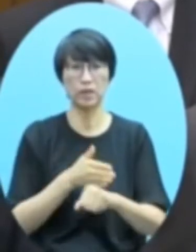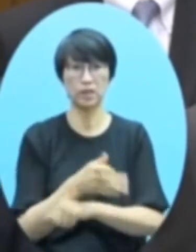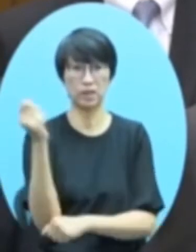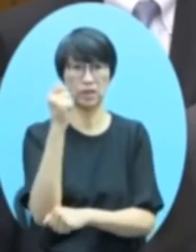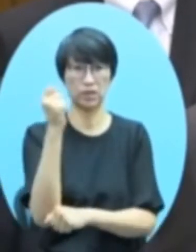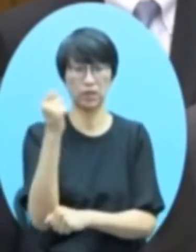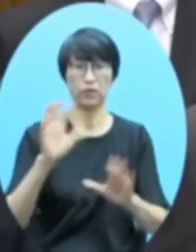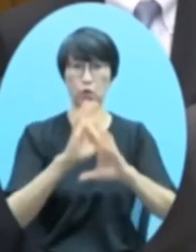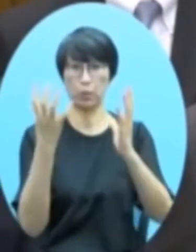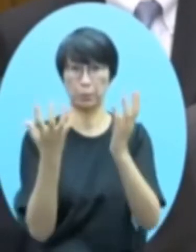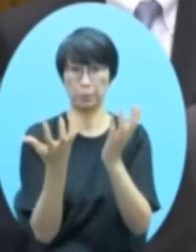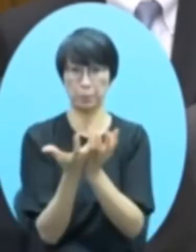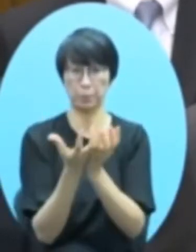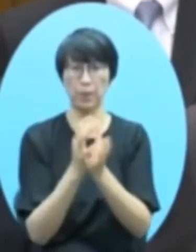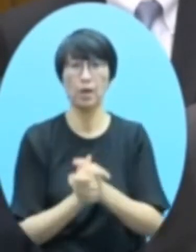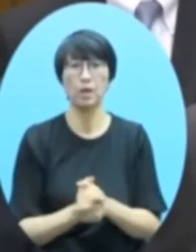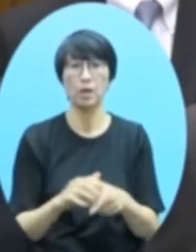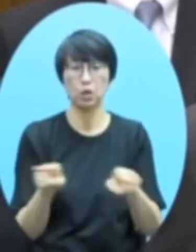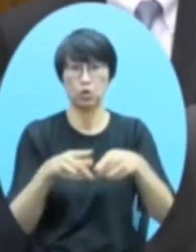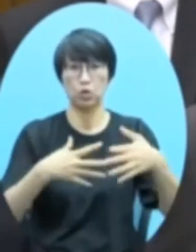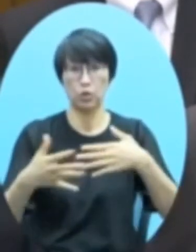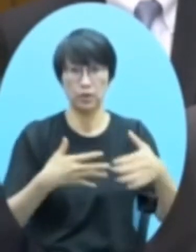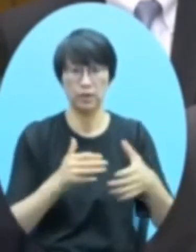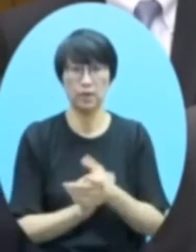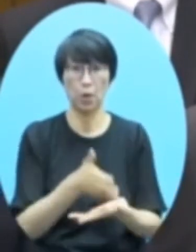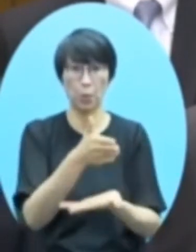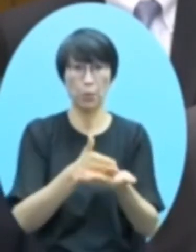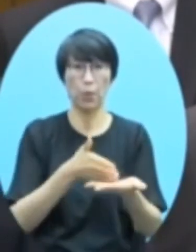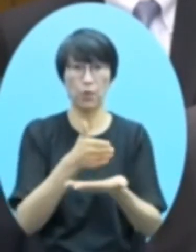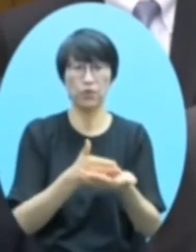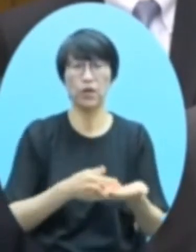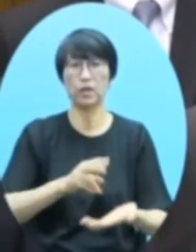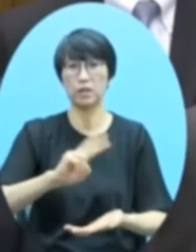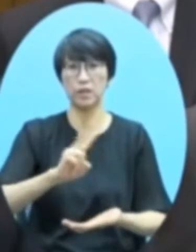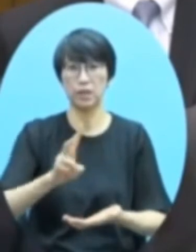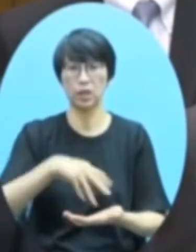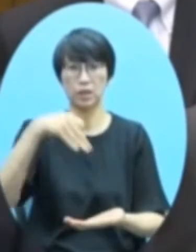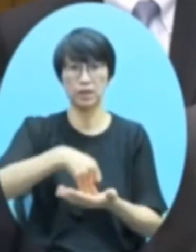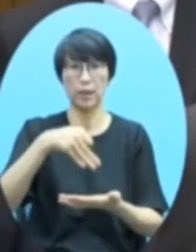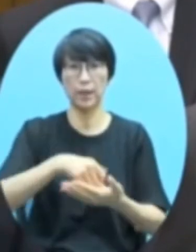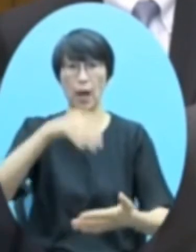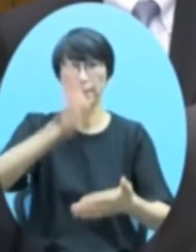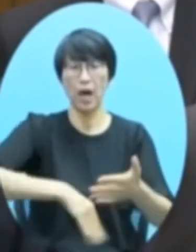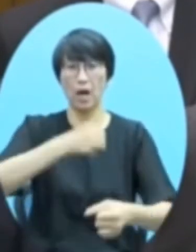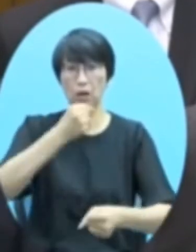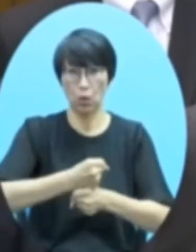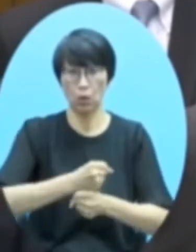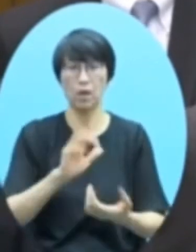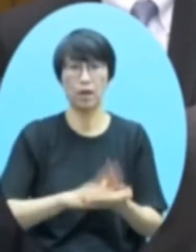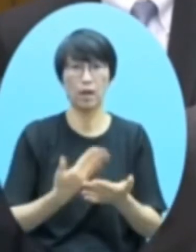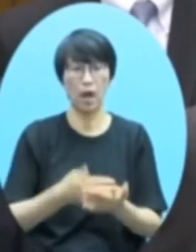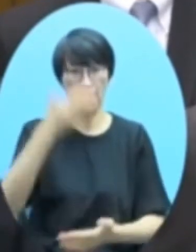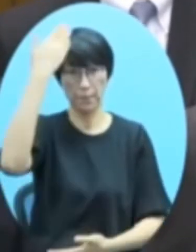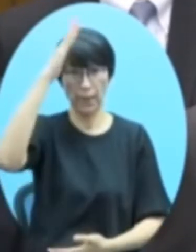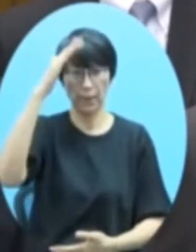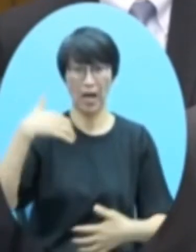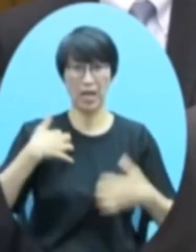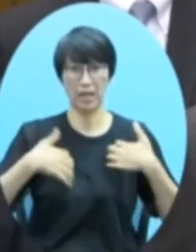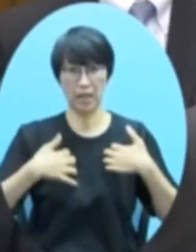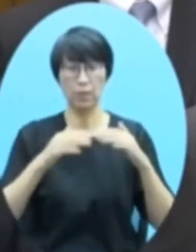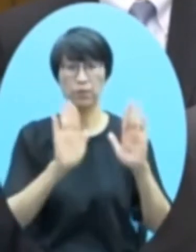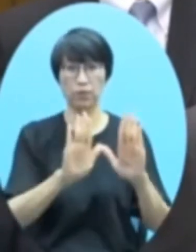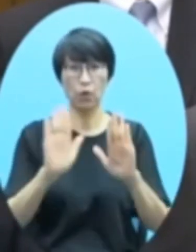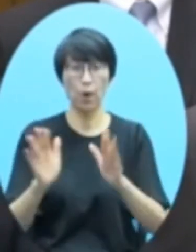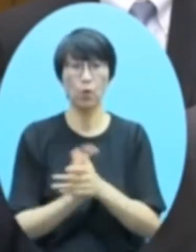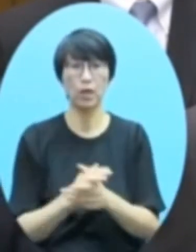嘅同工咧，亦都部分咧係有可能係就係參與罷工咧。但係我哋了解咧，就緊急服務到現時為